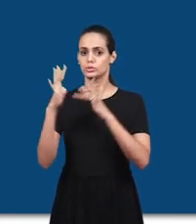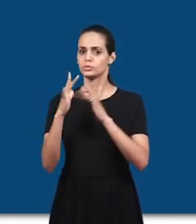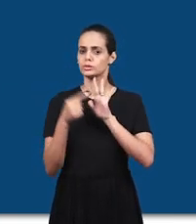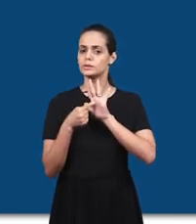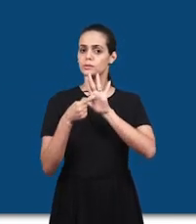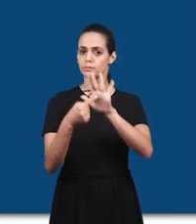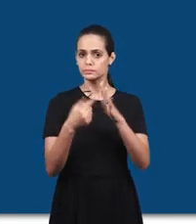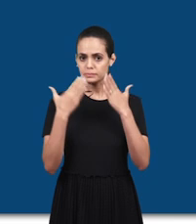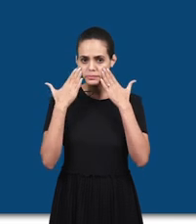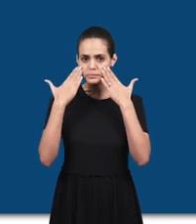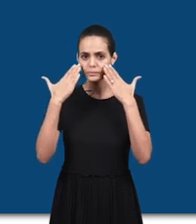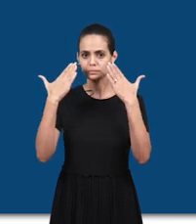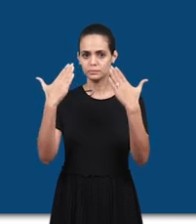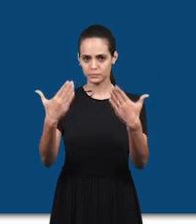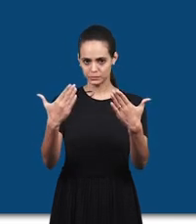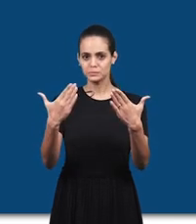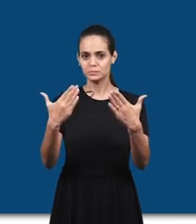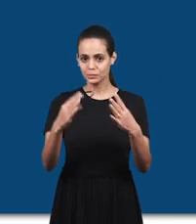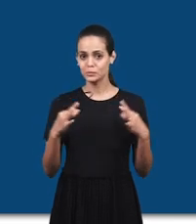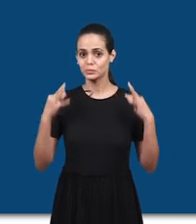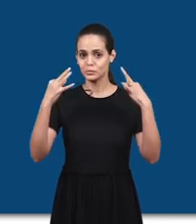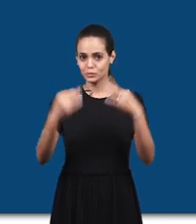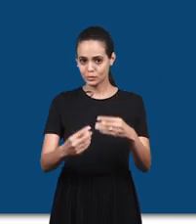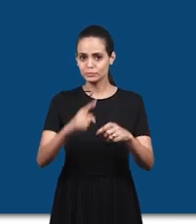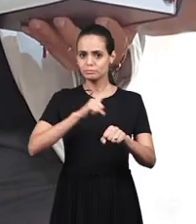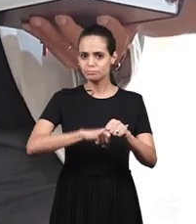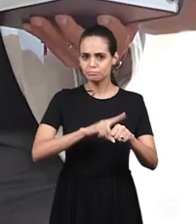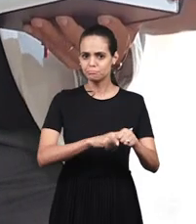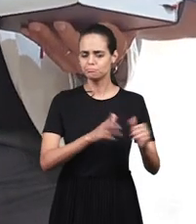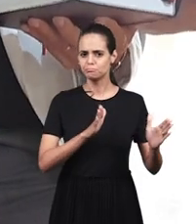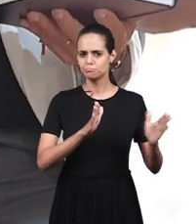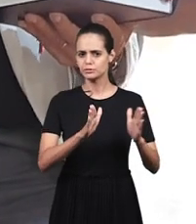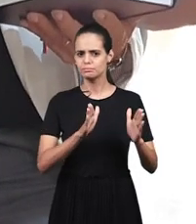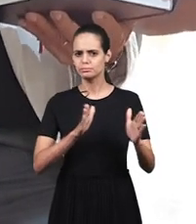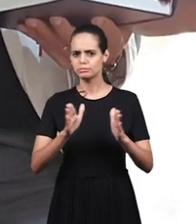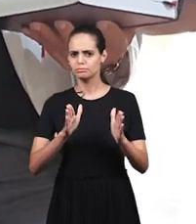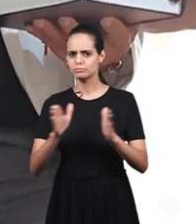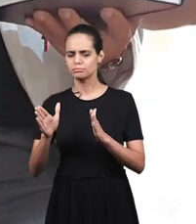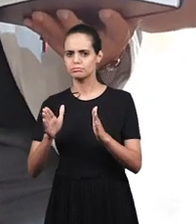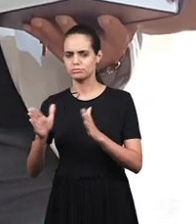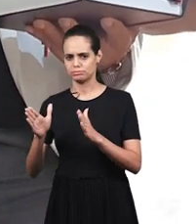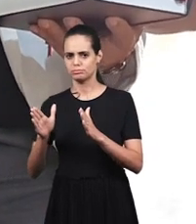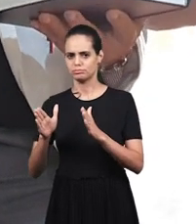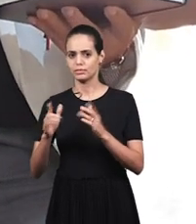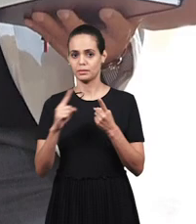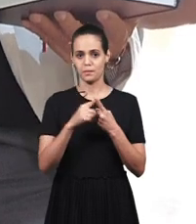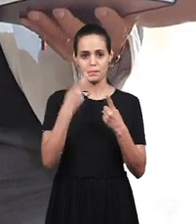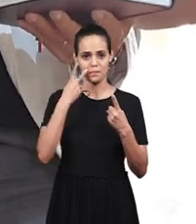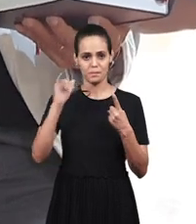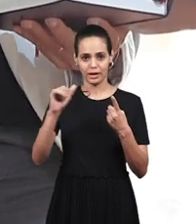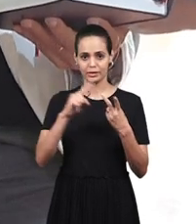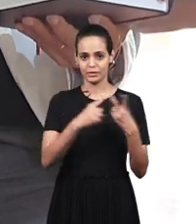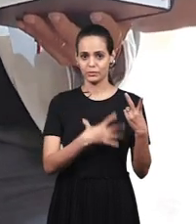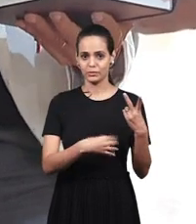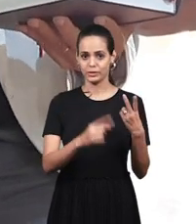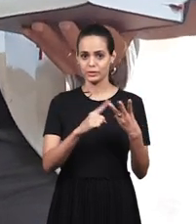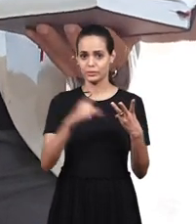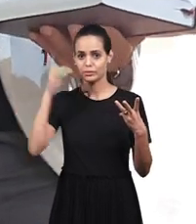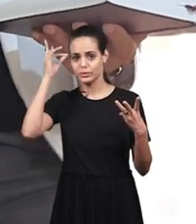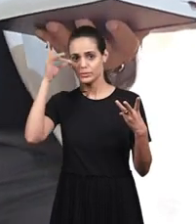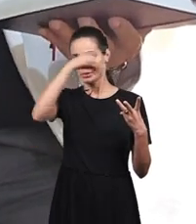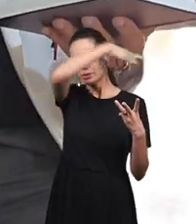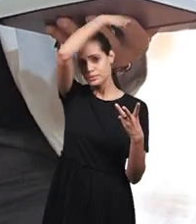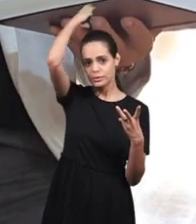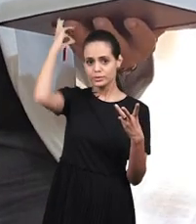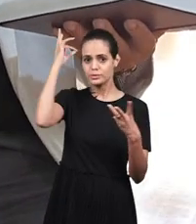Он проявляется во все моменты, Он всегда часть Троицы, Отец, Сын и